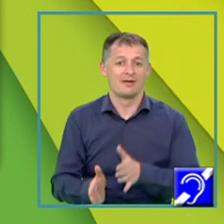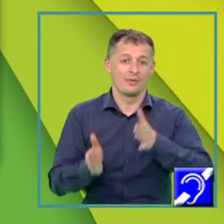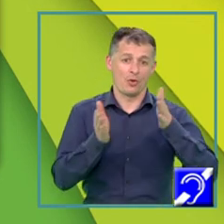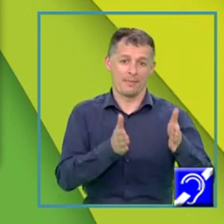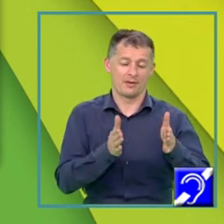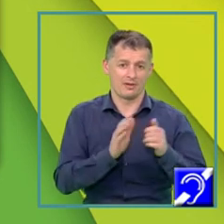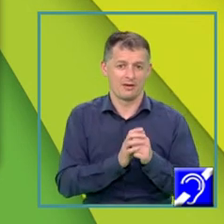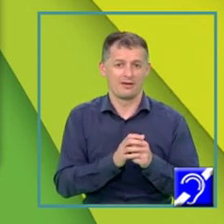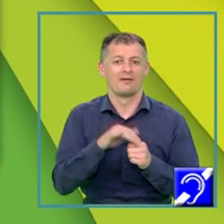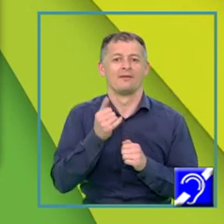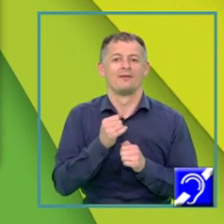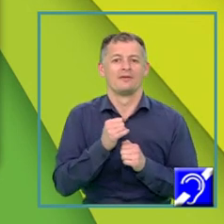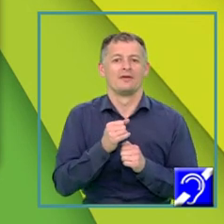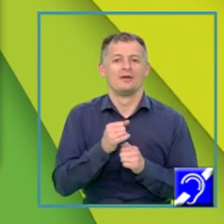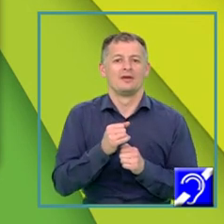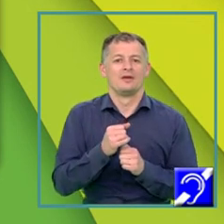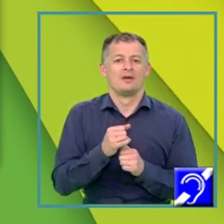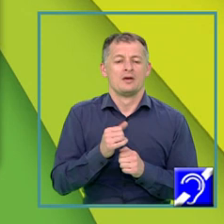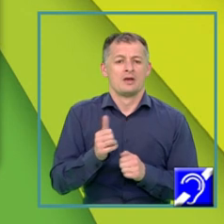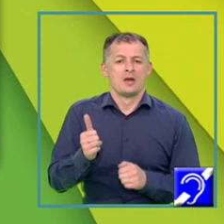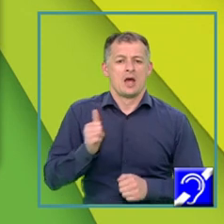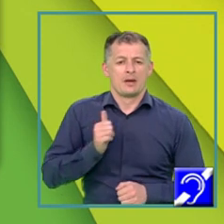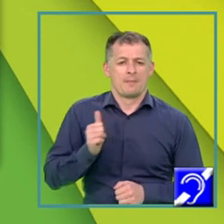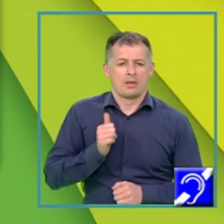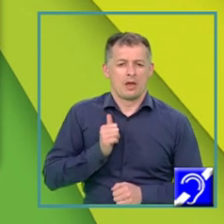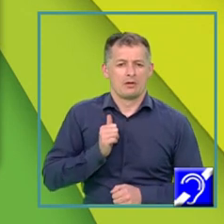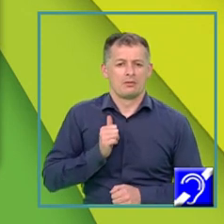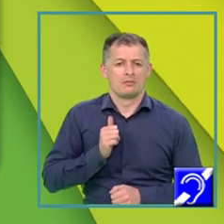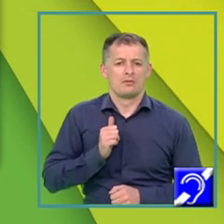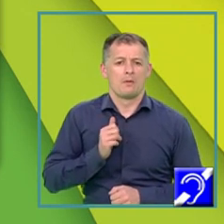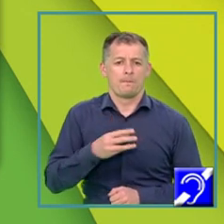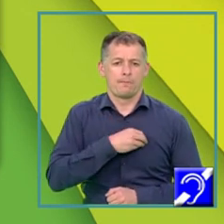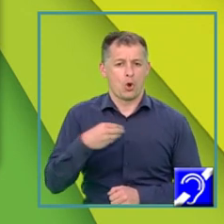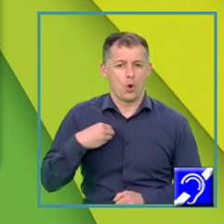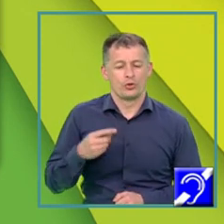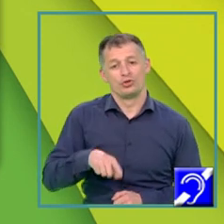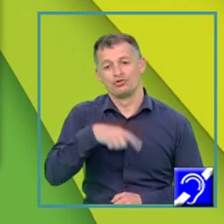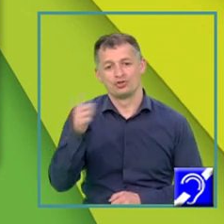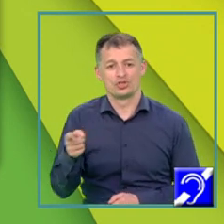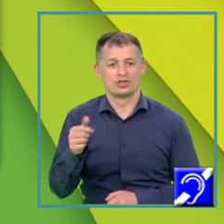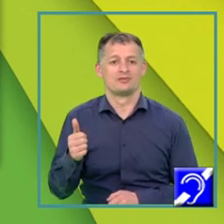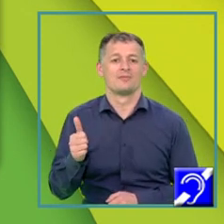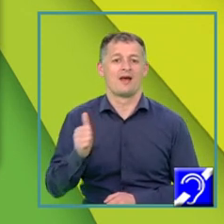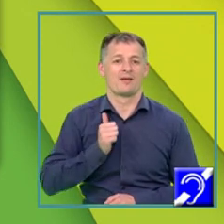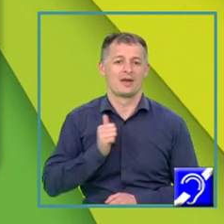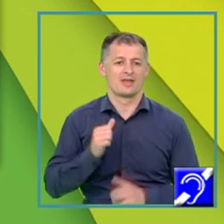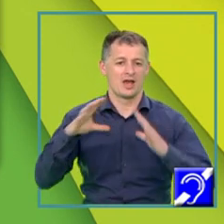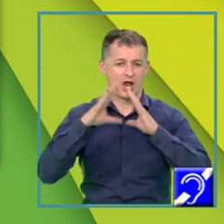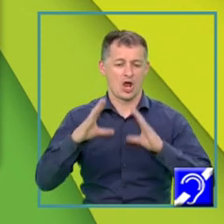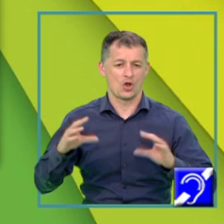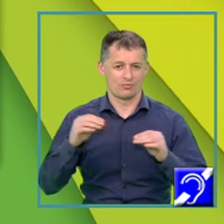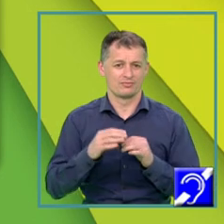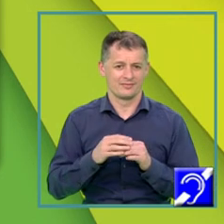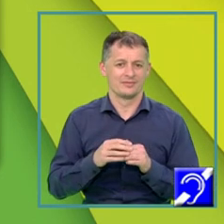pe de altă parte. Victoria aparține românilor. Care este consecința? Astfel, după acest conflict, relațiile dintre Moldova